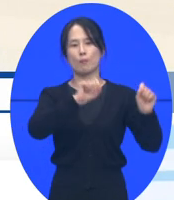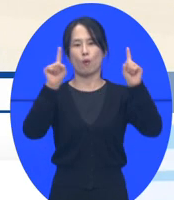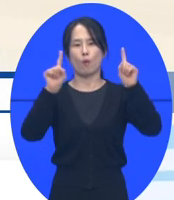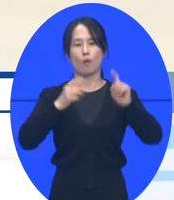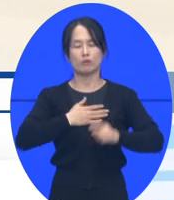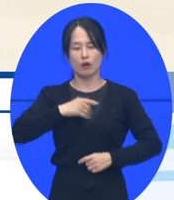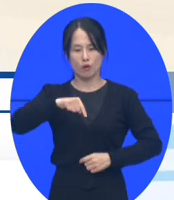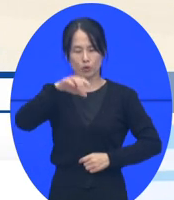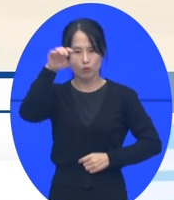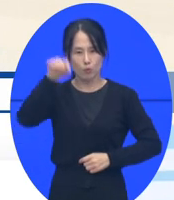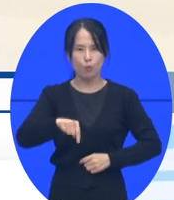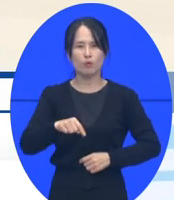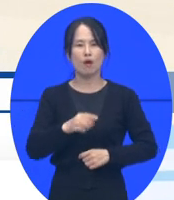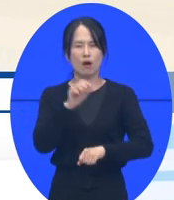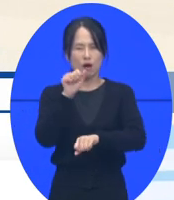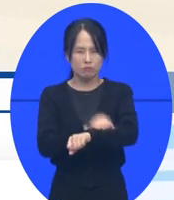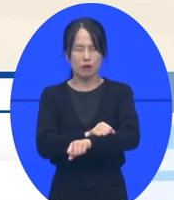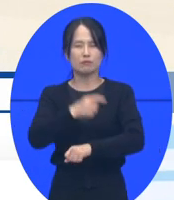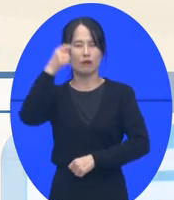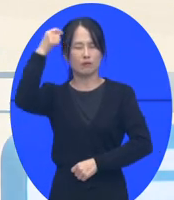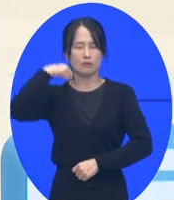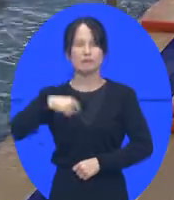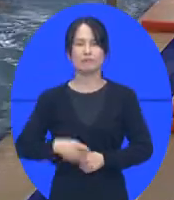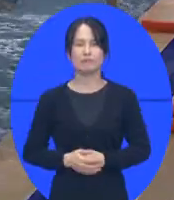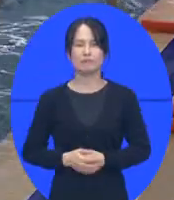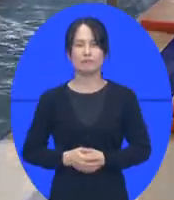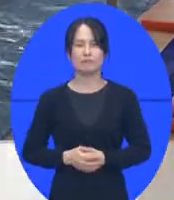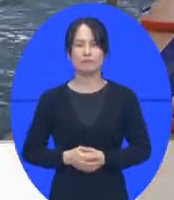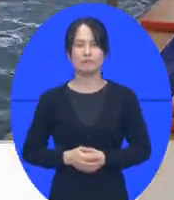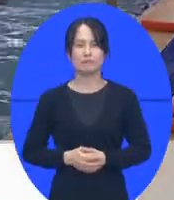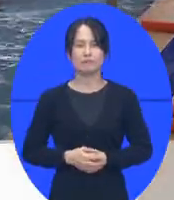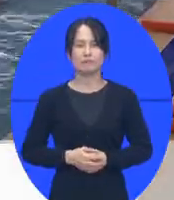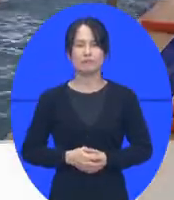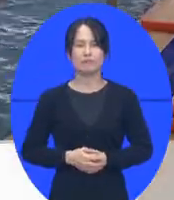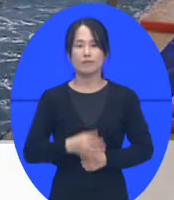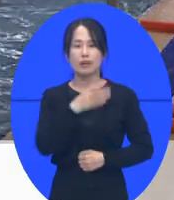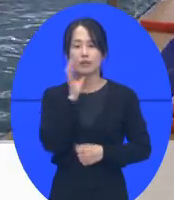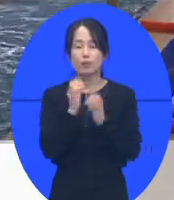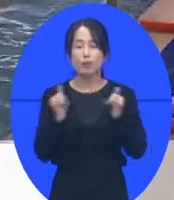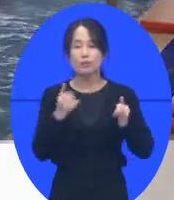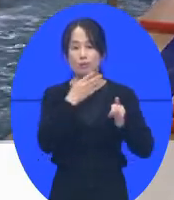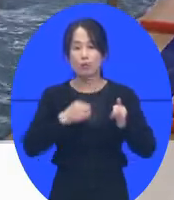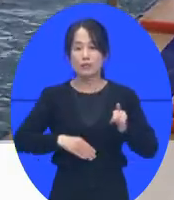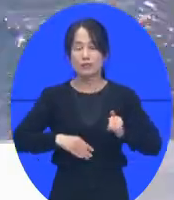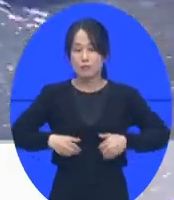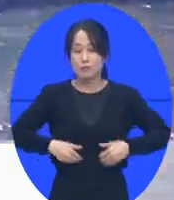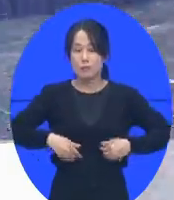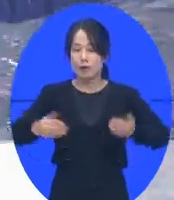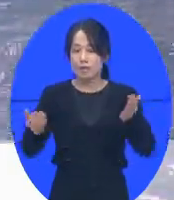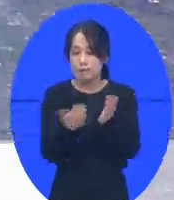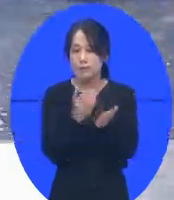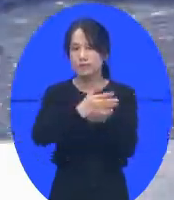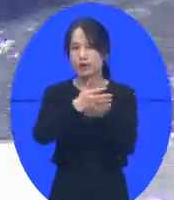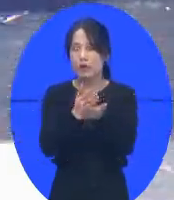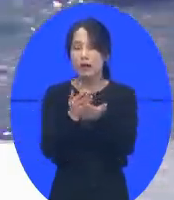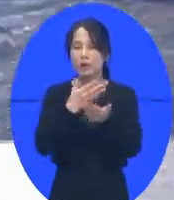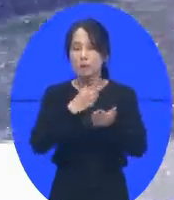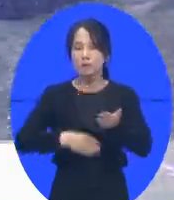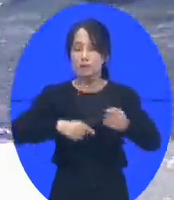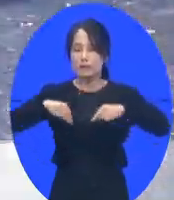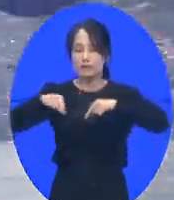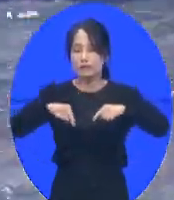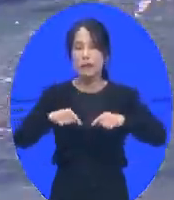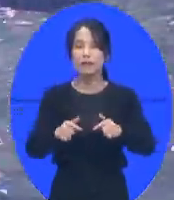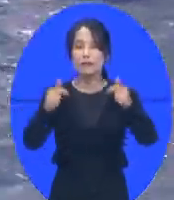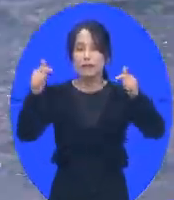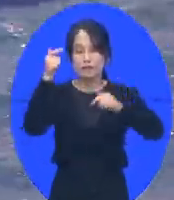좋아지고 내가 너무 여기 오길 잘했다 이런 생각이 드는 거예요. 경기도는 어르신들의 복지 수요에 맞춰 다양한 복지 정책들을